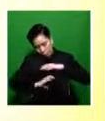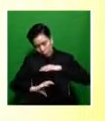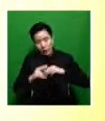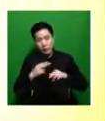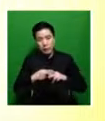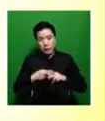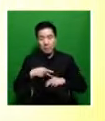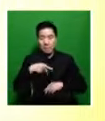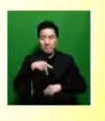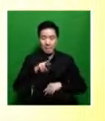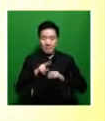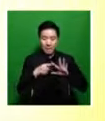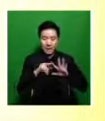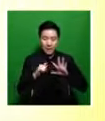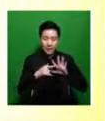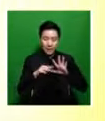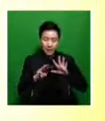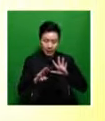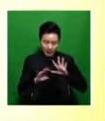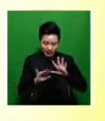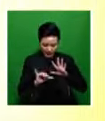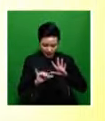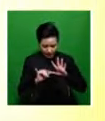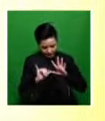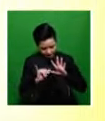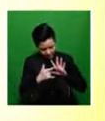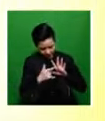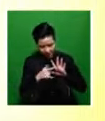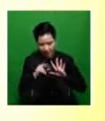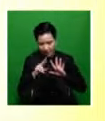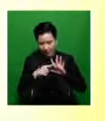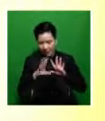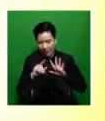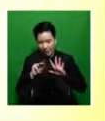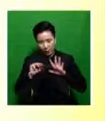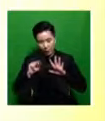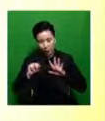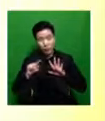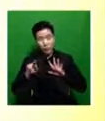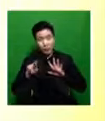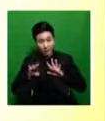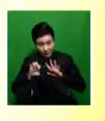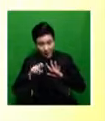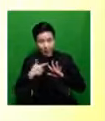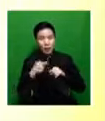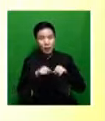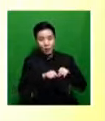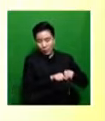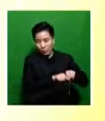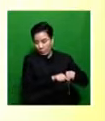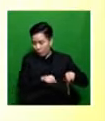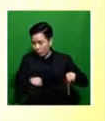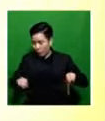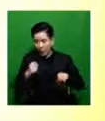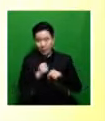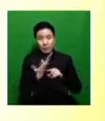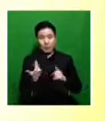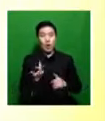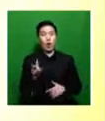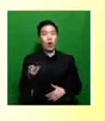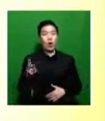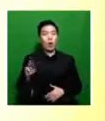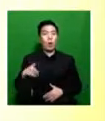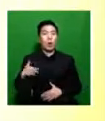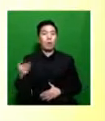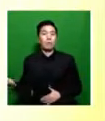ระยาราชมนตรีนะคะจากคลองภาษีเจริญถึงคลองสนามชัยวันนี้ก็ได้มีการเข้ามาในมติครม.เป็นว